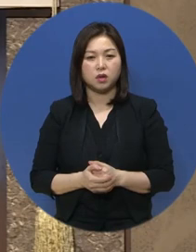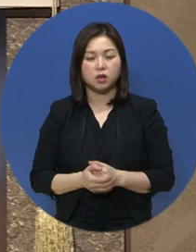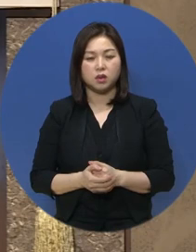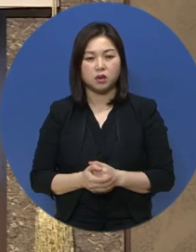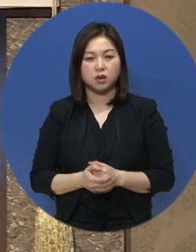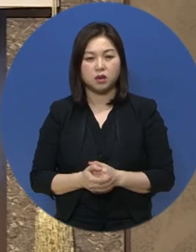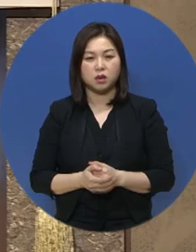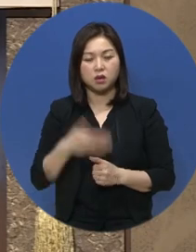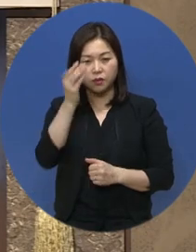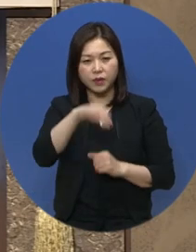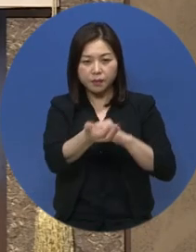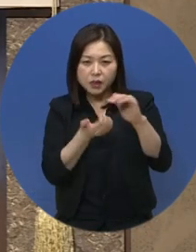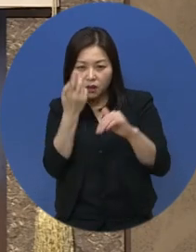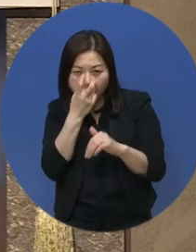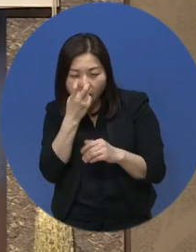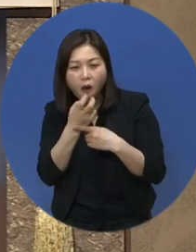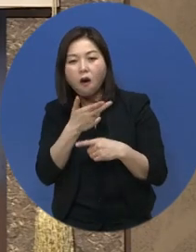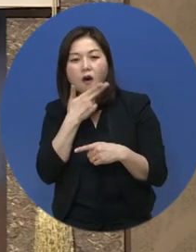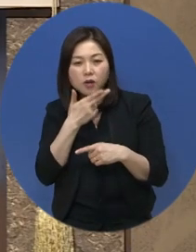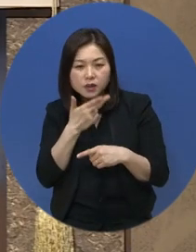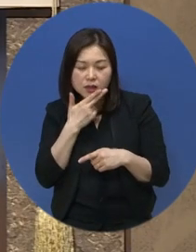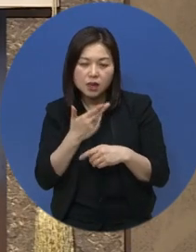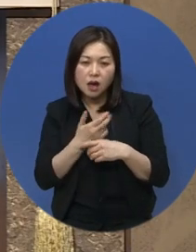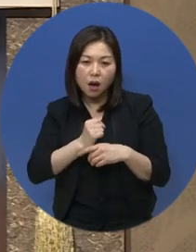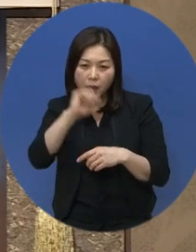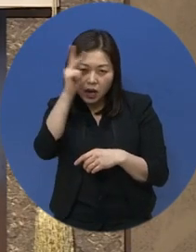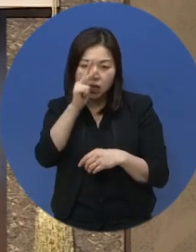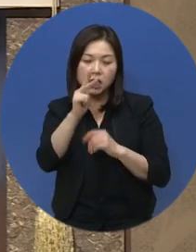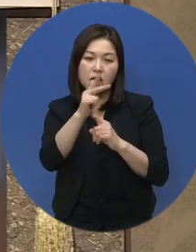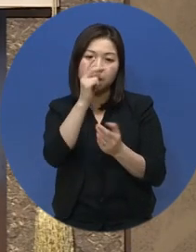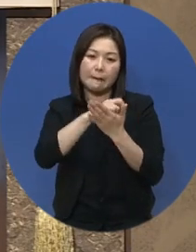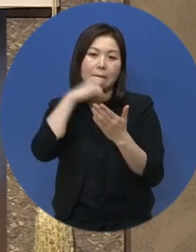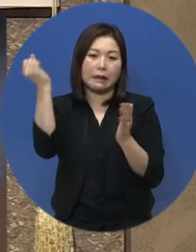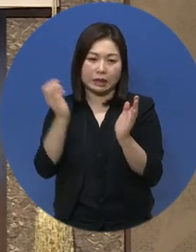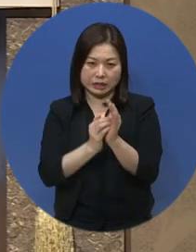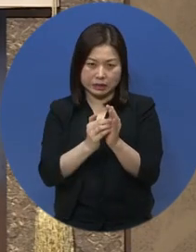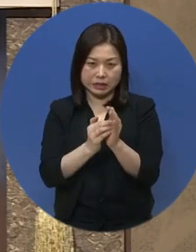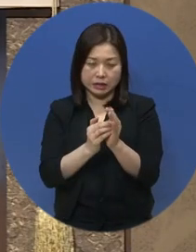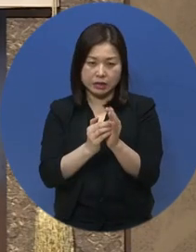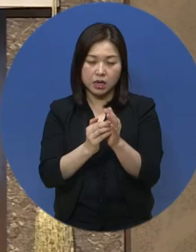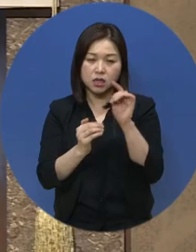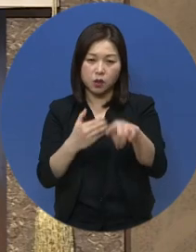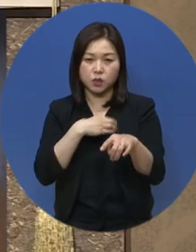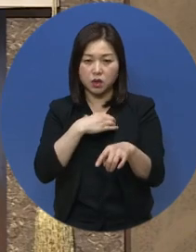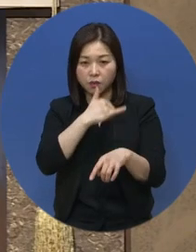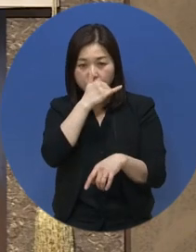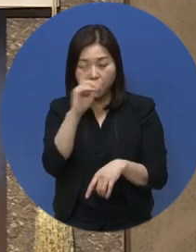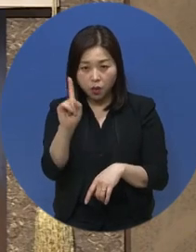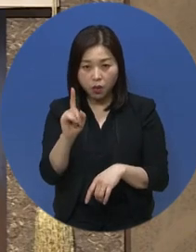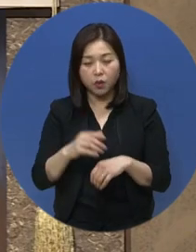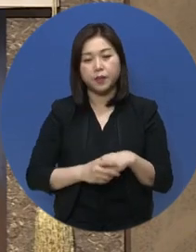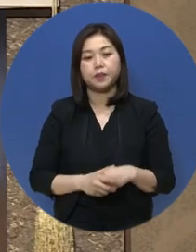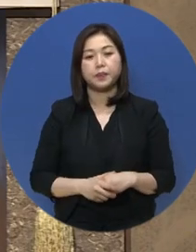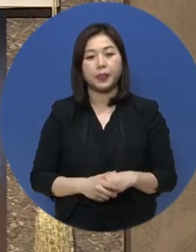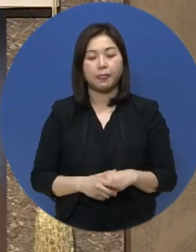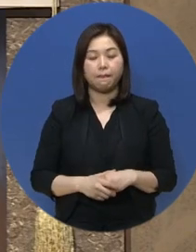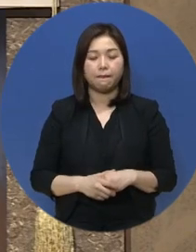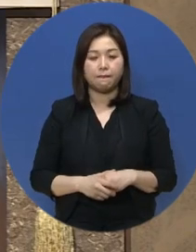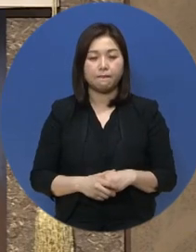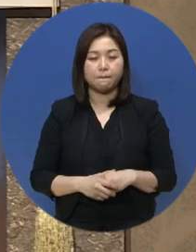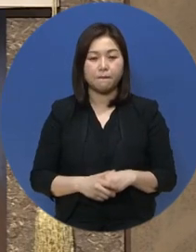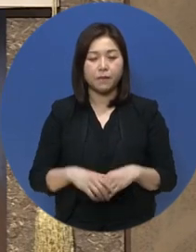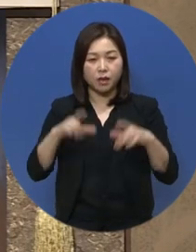그것 없이 그냥 일사천리로 통과가 돼버린 거죠. 예. 이게 어떤 위험성이 있냐면 제가 좀 쉽게 예를 드리자면